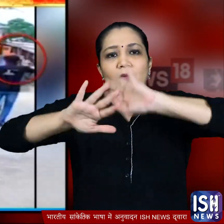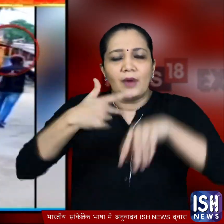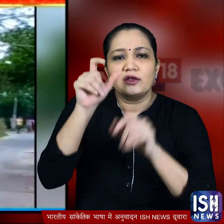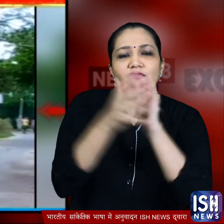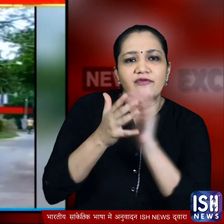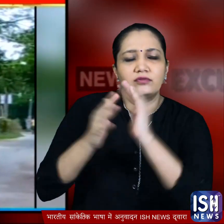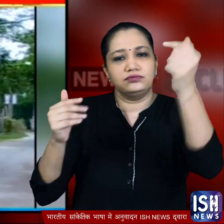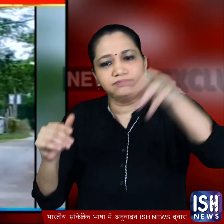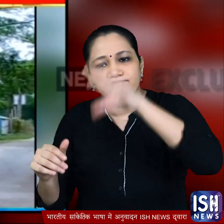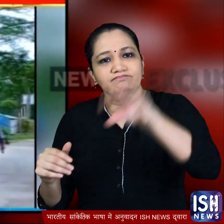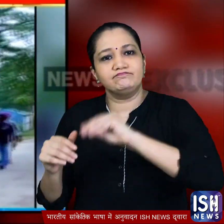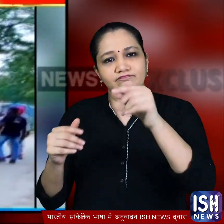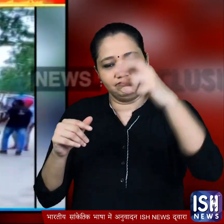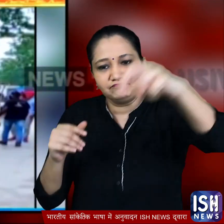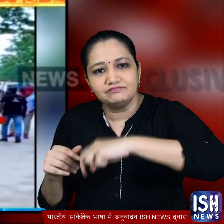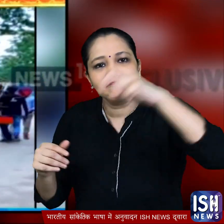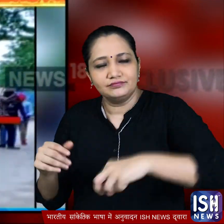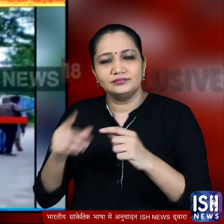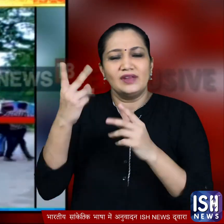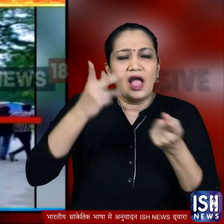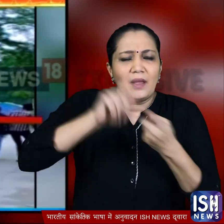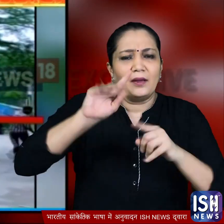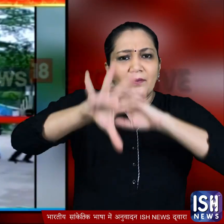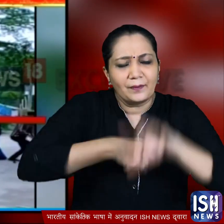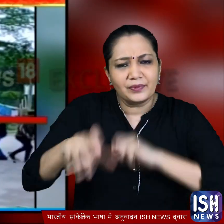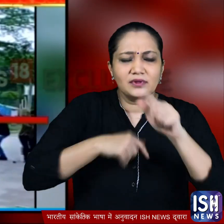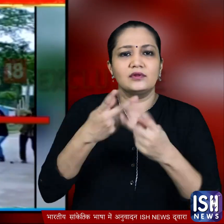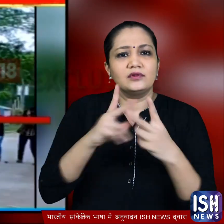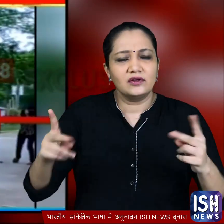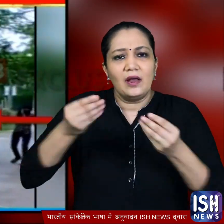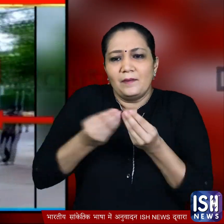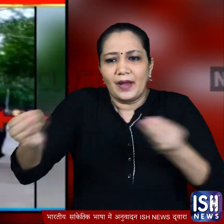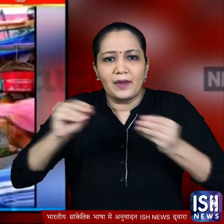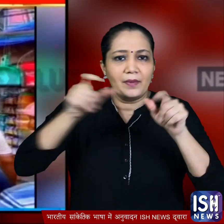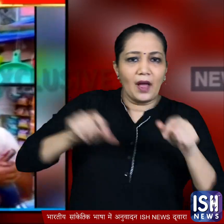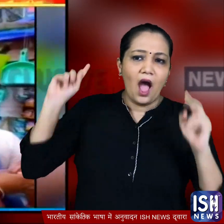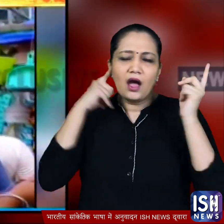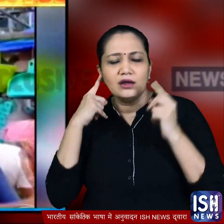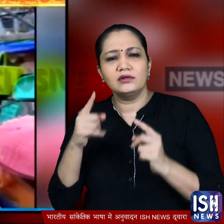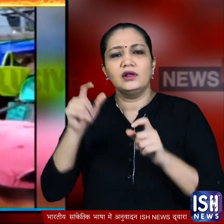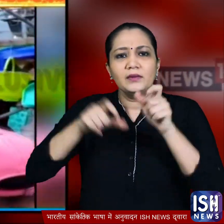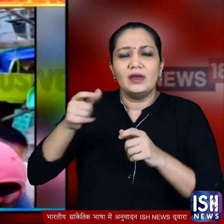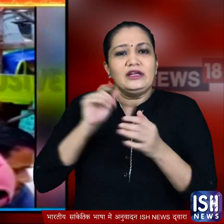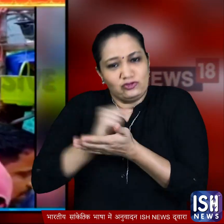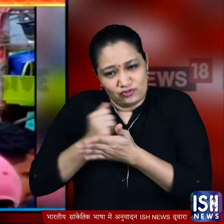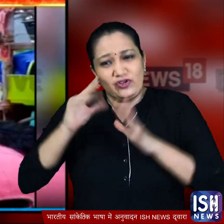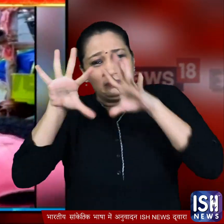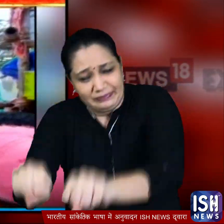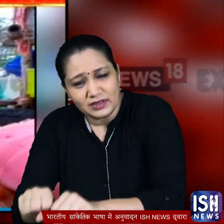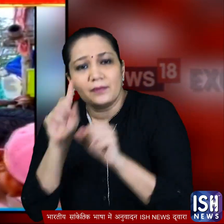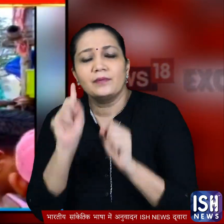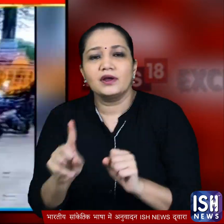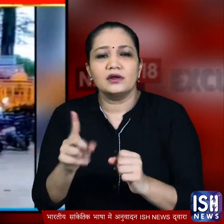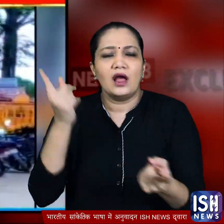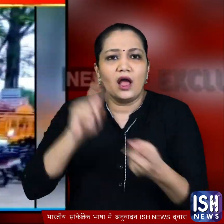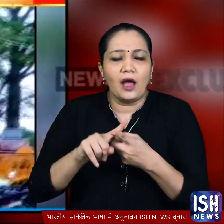उनके बाकी साथी बैंक से बाहर आए। बैंक में लूट की इस वारदात की जानकारी तुरंत आसपास के लोगों को हो गई। लोगों ने लुटेरों को पकड़ने की कोशिश भी